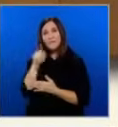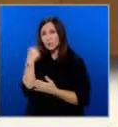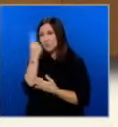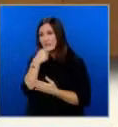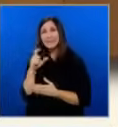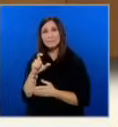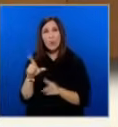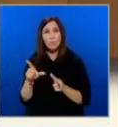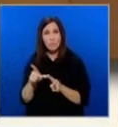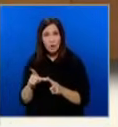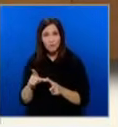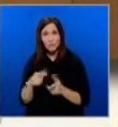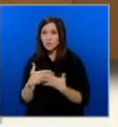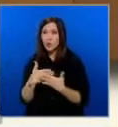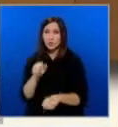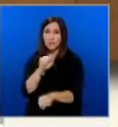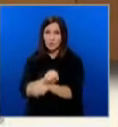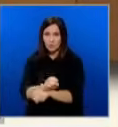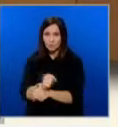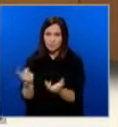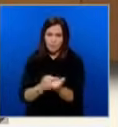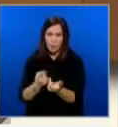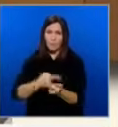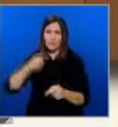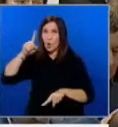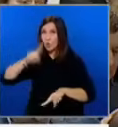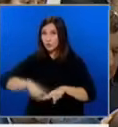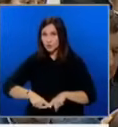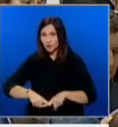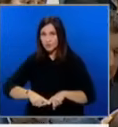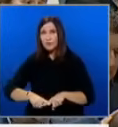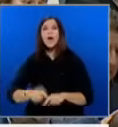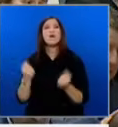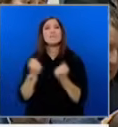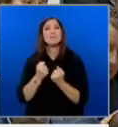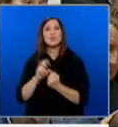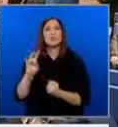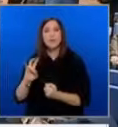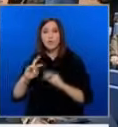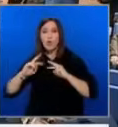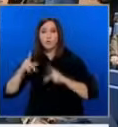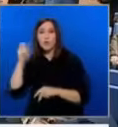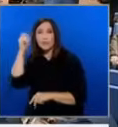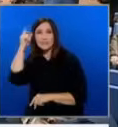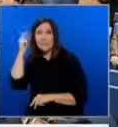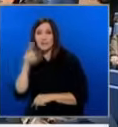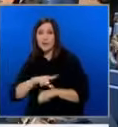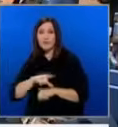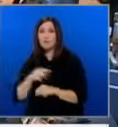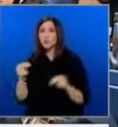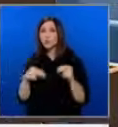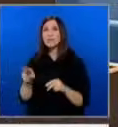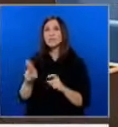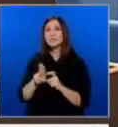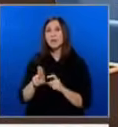Милков. Наскоро задържан, многократно осъждан. Вместо Назарян му отговори председателят на Временната